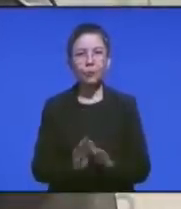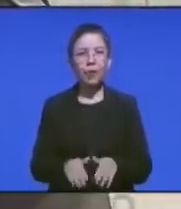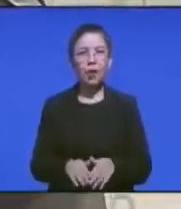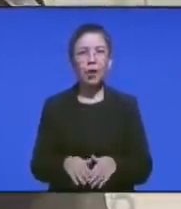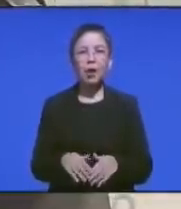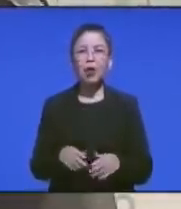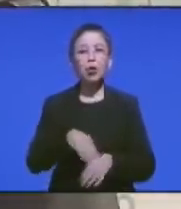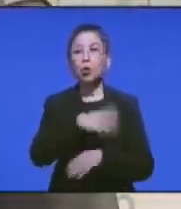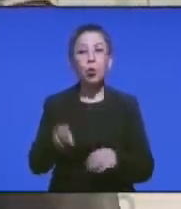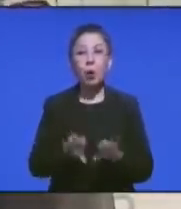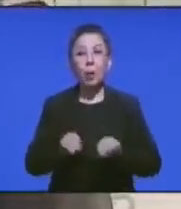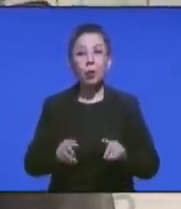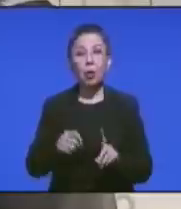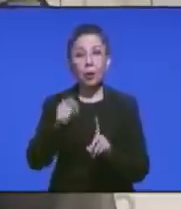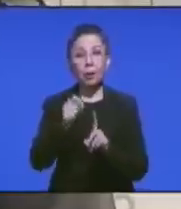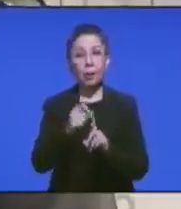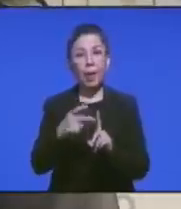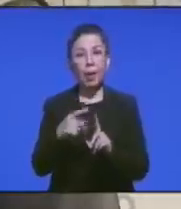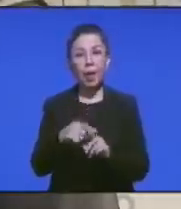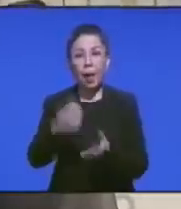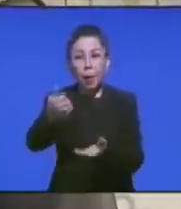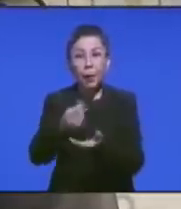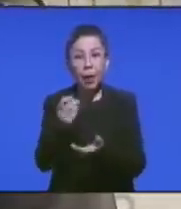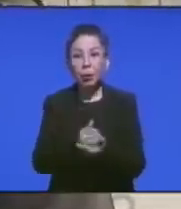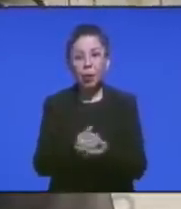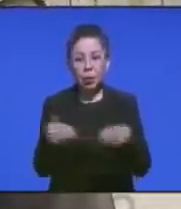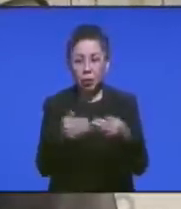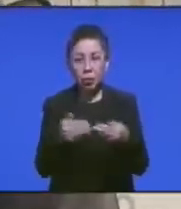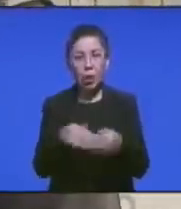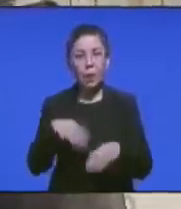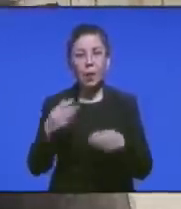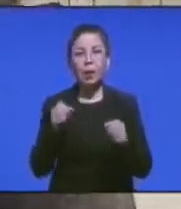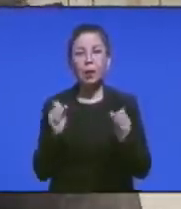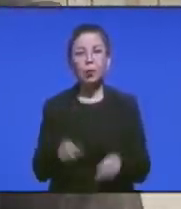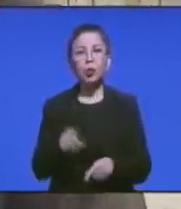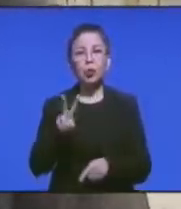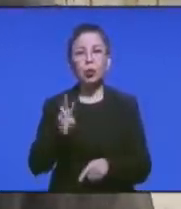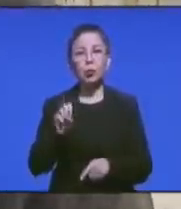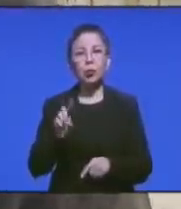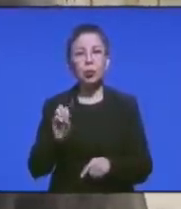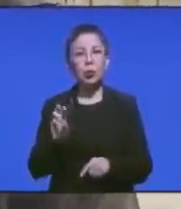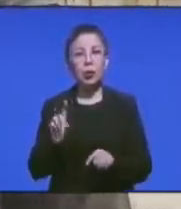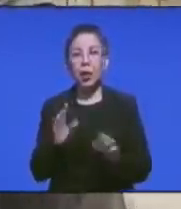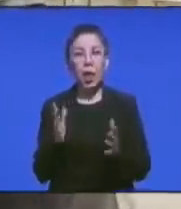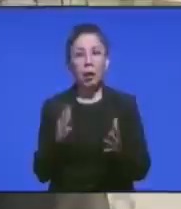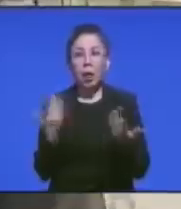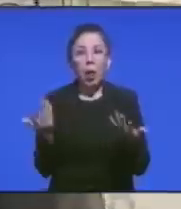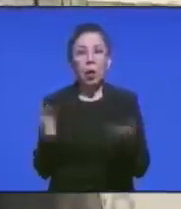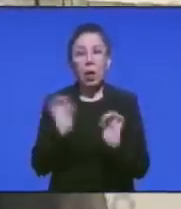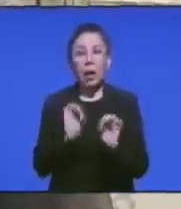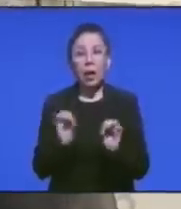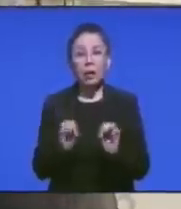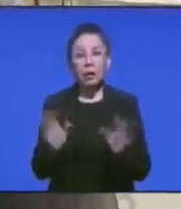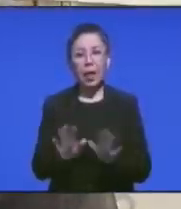Ter-PHK semua dan tidak membayar pesangon sesuai dengan Undang-Undang 13 tahun 2003. Dan akhirnya di sini sempat pendudukan pabrik,